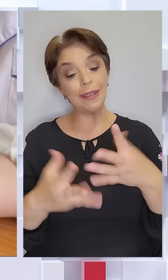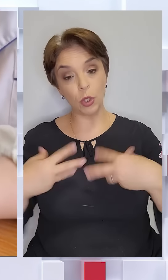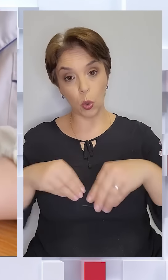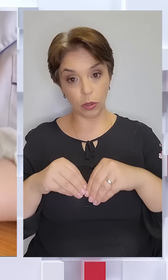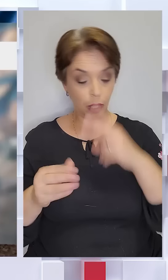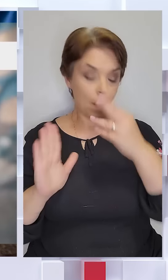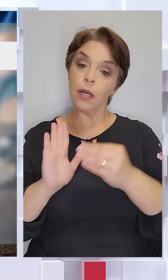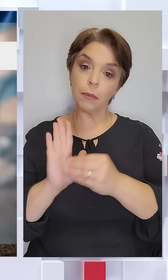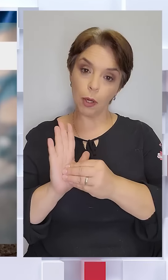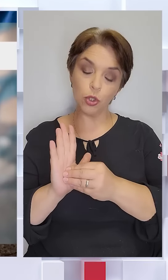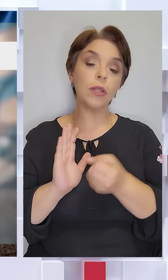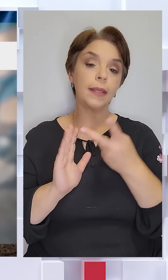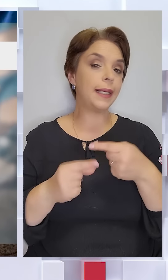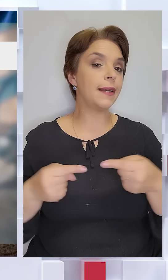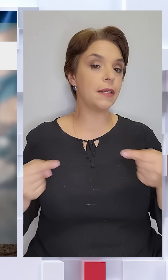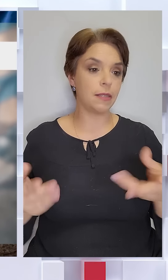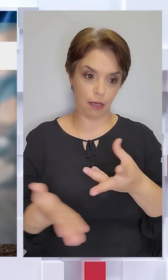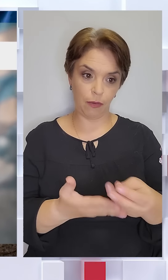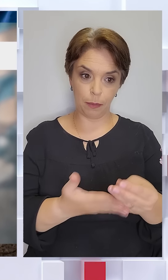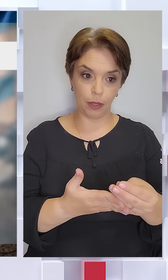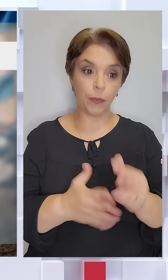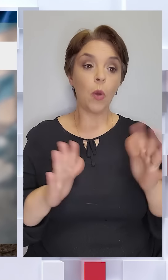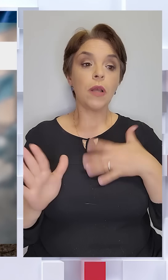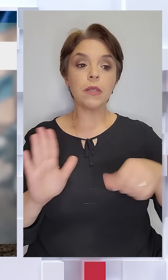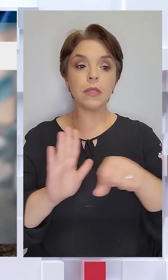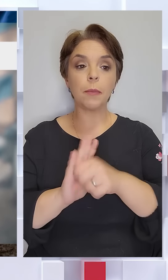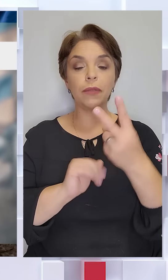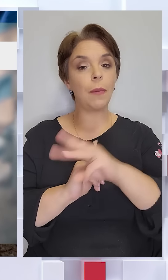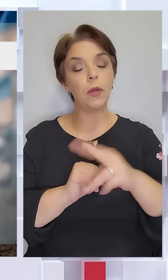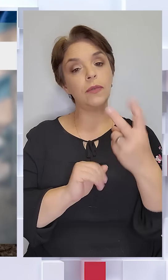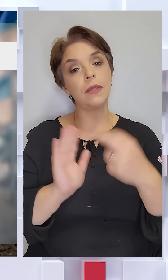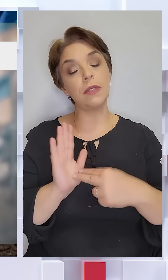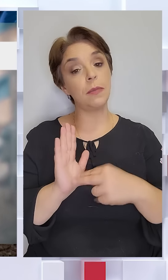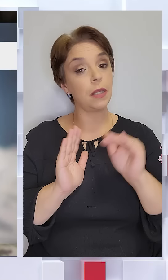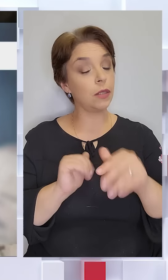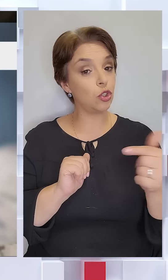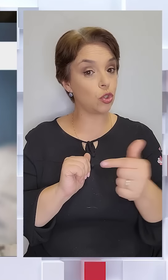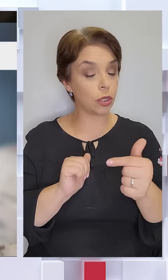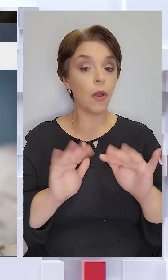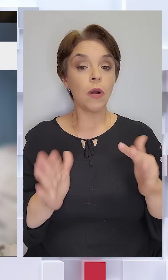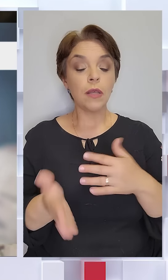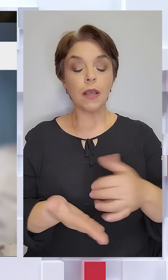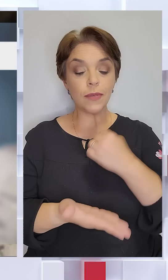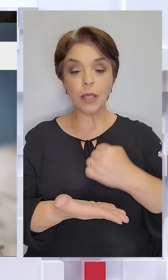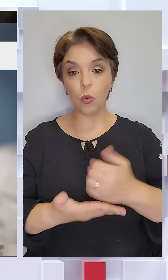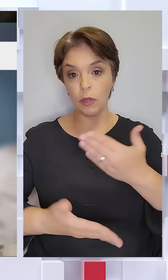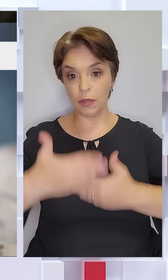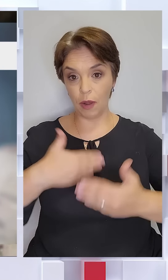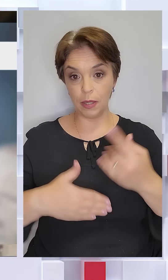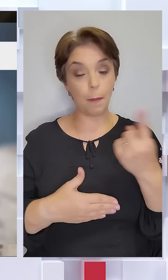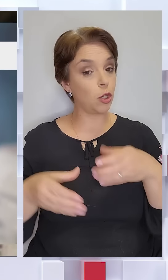родин передбачено кілька різних виплат. У разі загибелі 2 мільйони 270 тисяч гривень, у разі встановлення